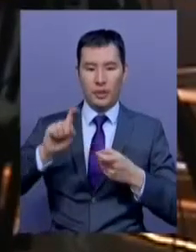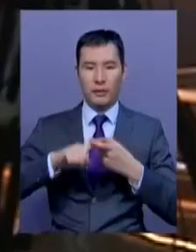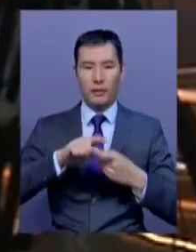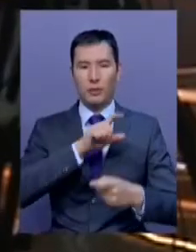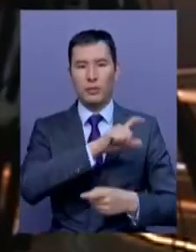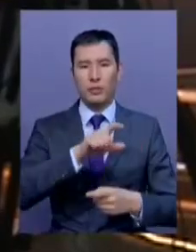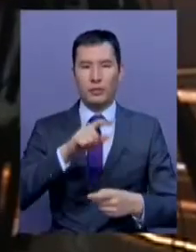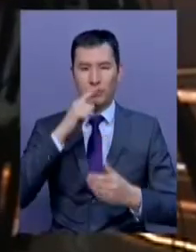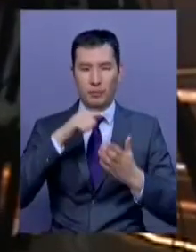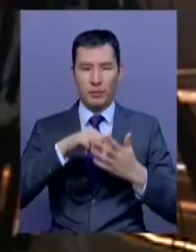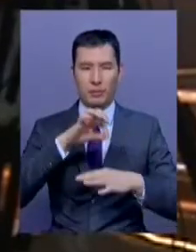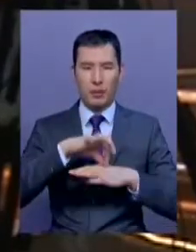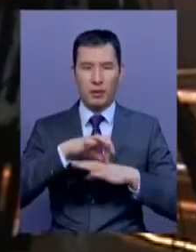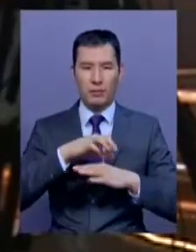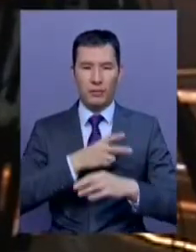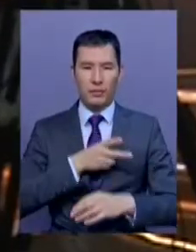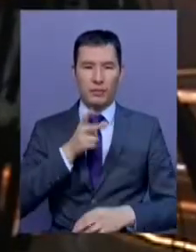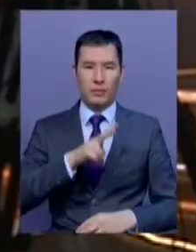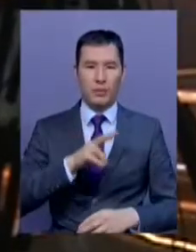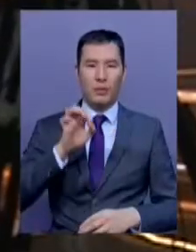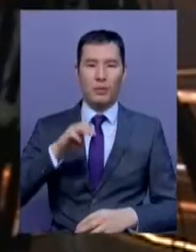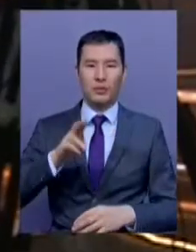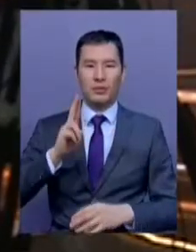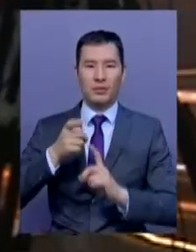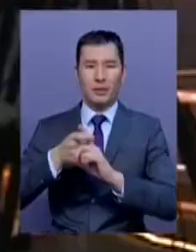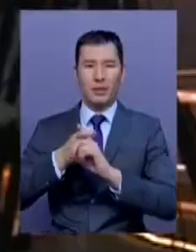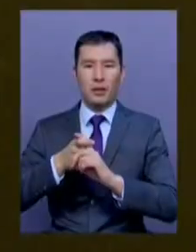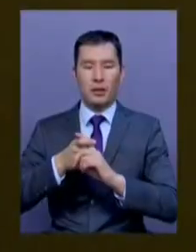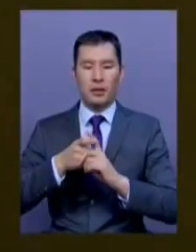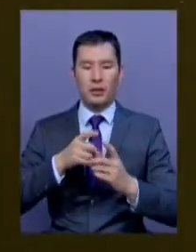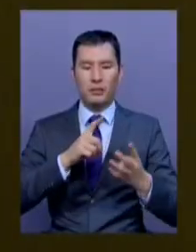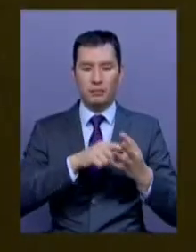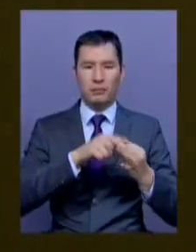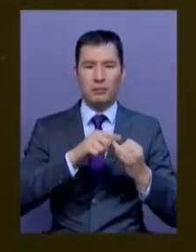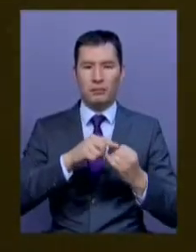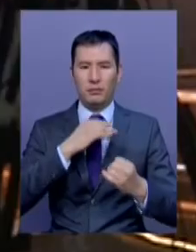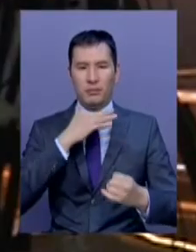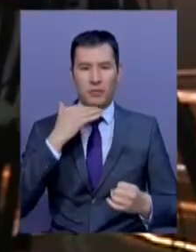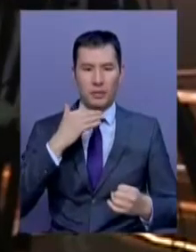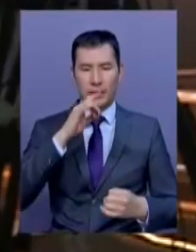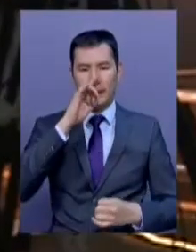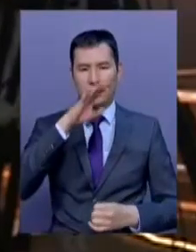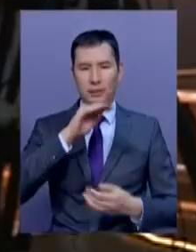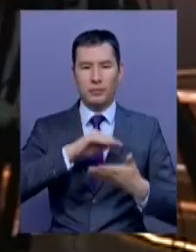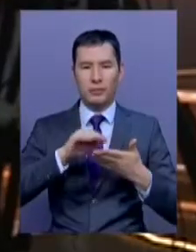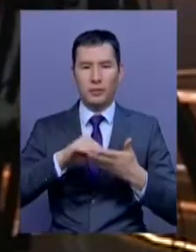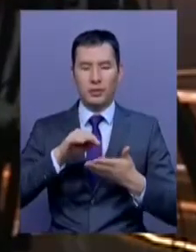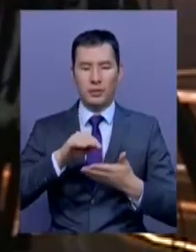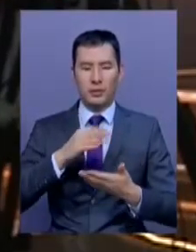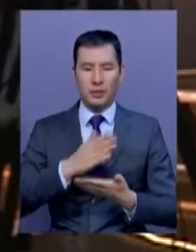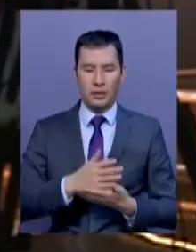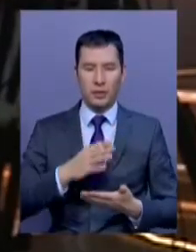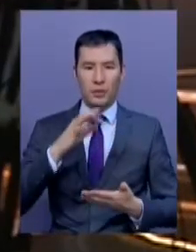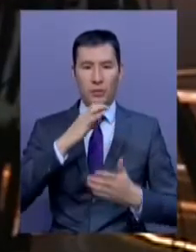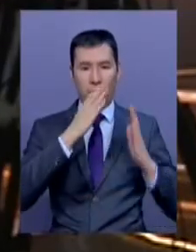болған, мәселен, белгілі актер Дархан Дайырбек ағамыз, және де Кеңес ағамыз бар, белгілі журналист біздің аға буын